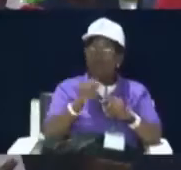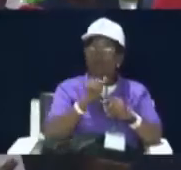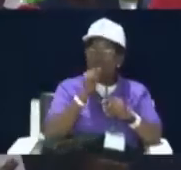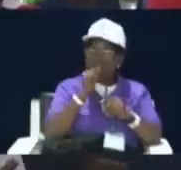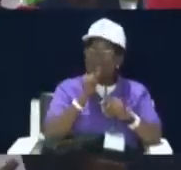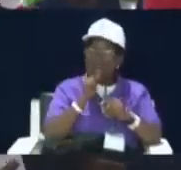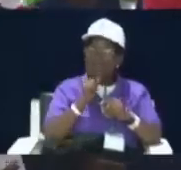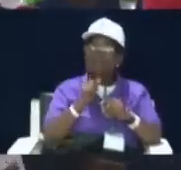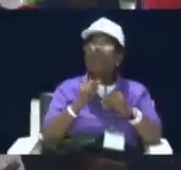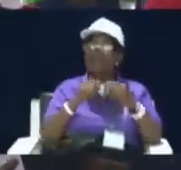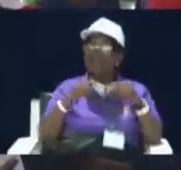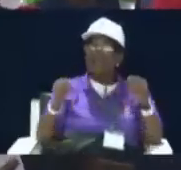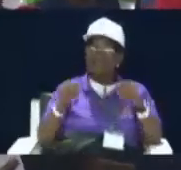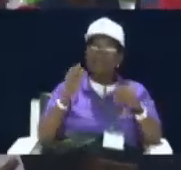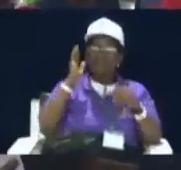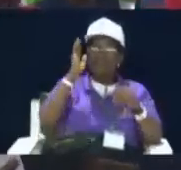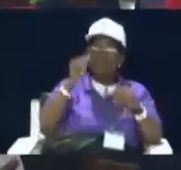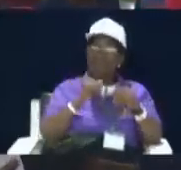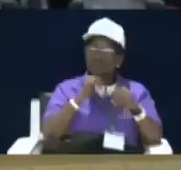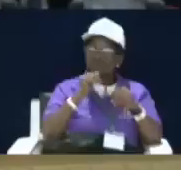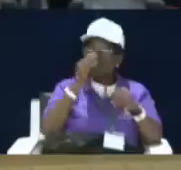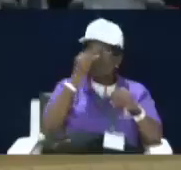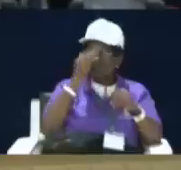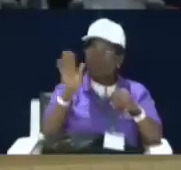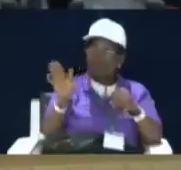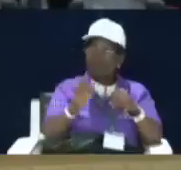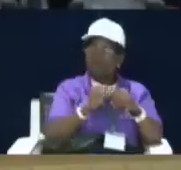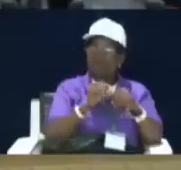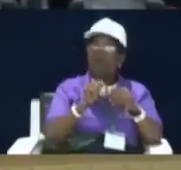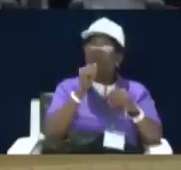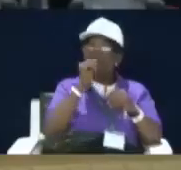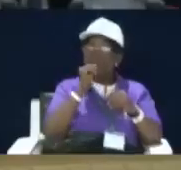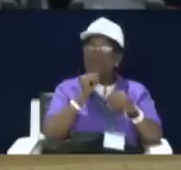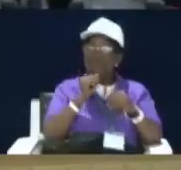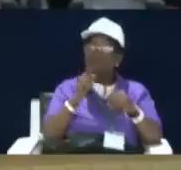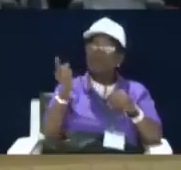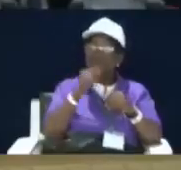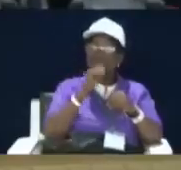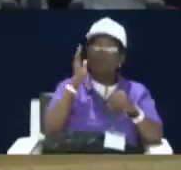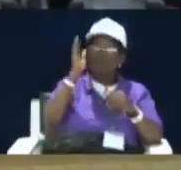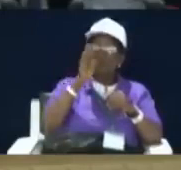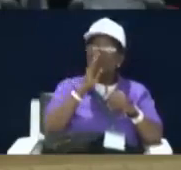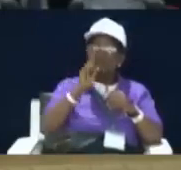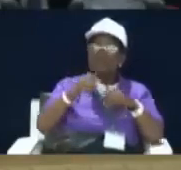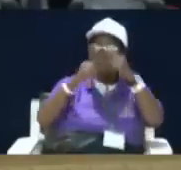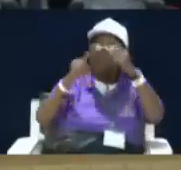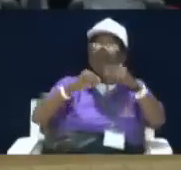Ọ̀tá ò ní rí dìyín. Òkè òkè lẹ ò máa lọ.